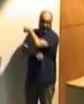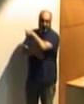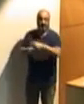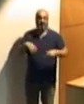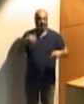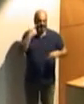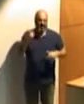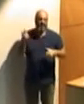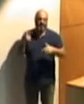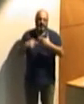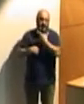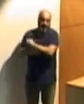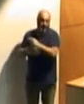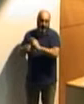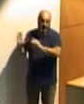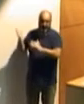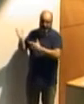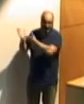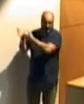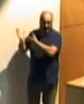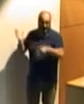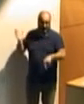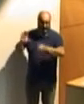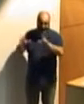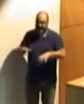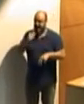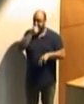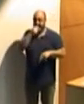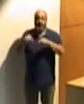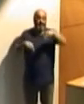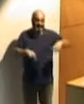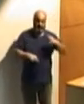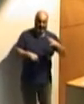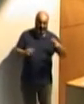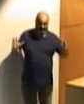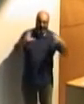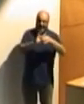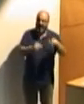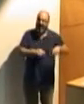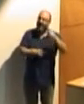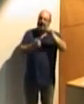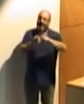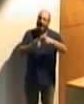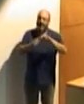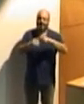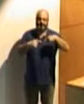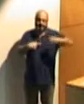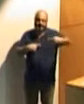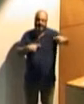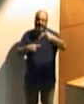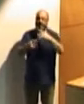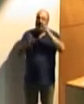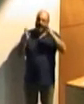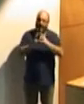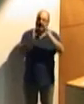en partenariat également et cette conférence intervient dans le cadre d'un cycle de rencontres autour